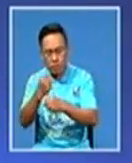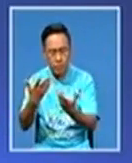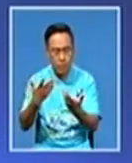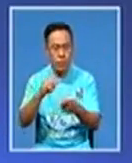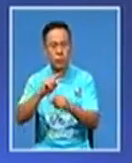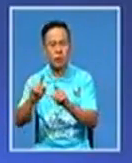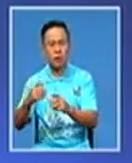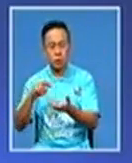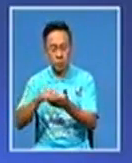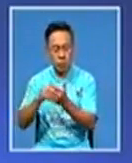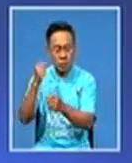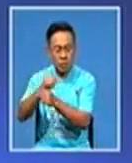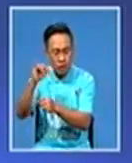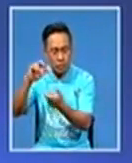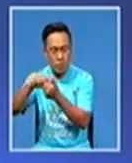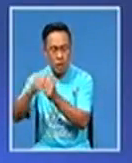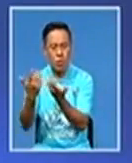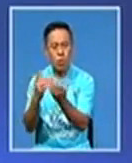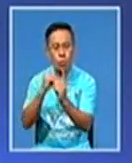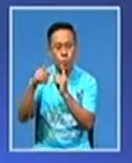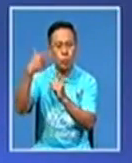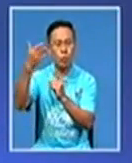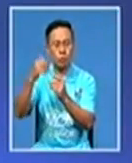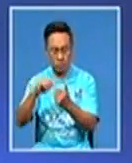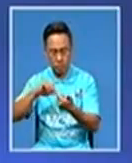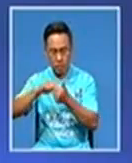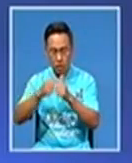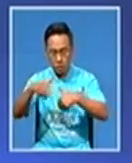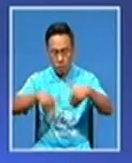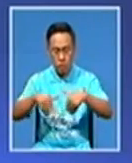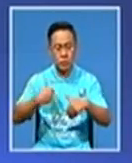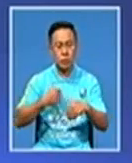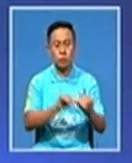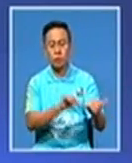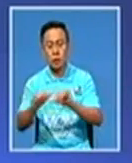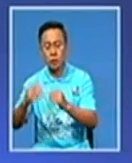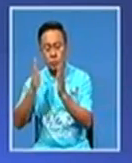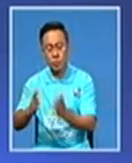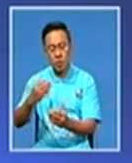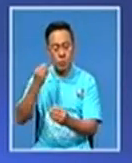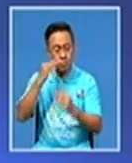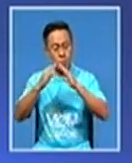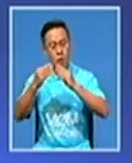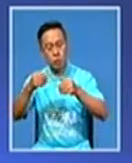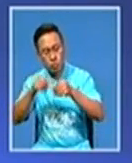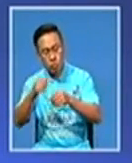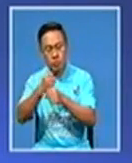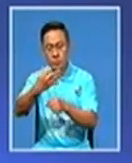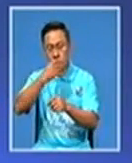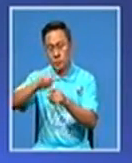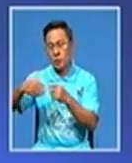นักก็เข้าไปได้เลยตรงไหนที่มีปัญหาประชาชนก็ต้องดูแลประชาชนให้เขามีที่อยู่ที่กินนะครับแล้ววันหน้าพอมันเกิดขึ้นมา